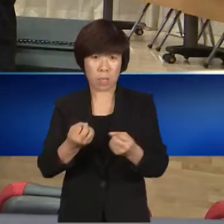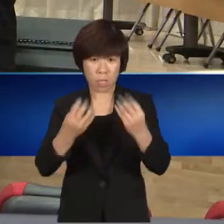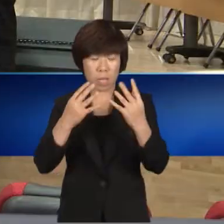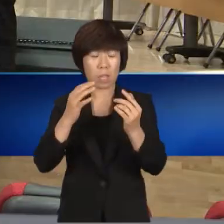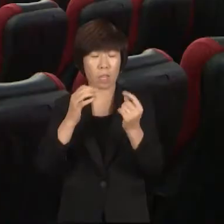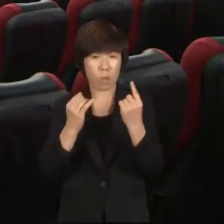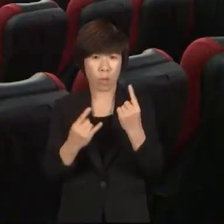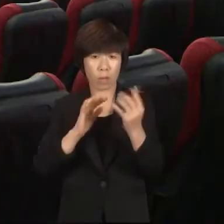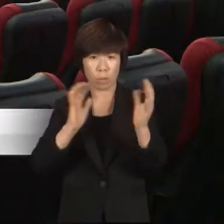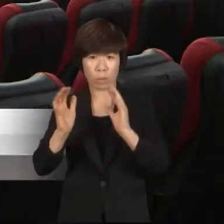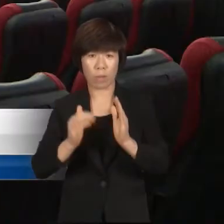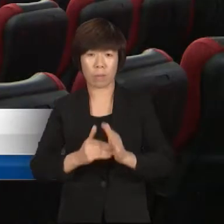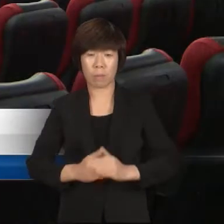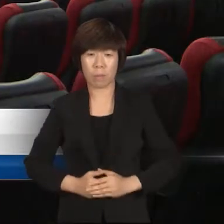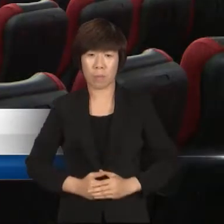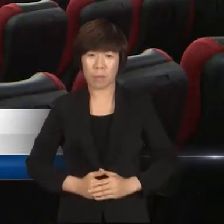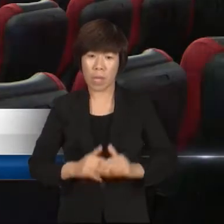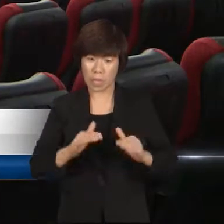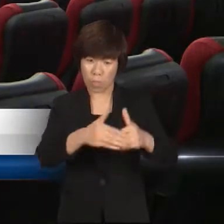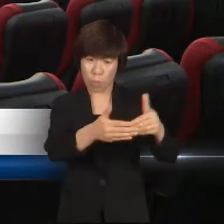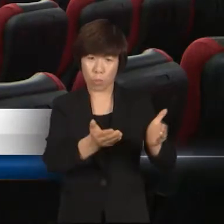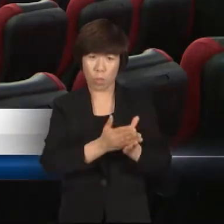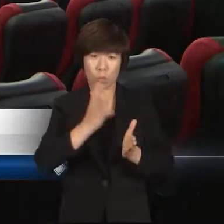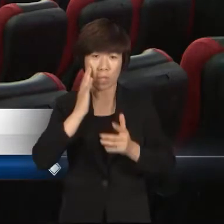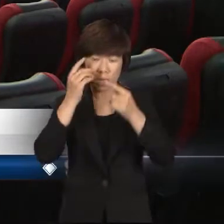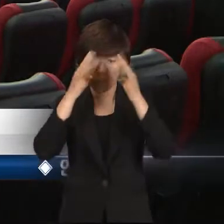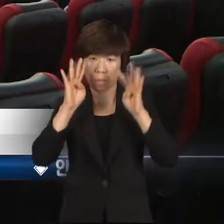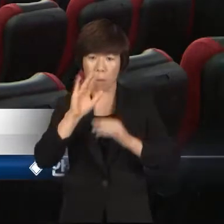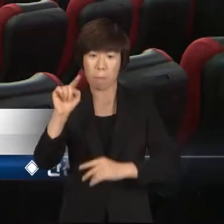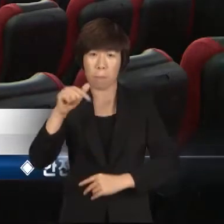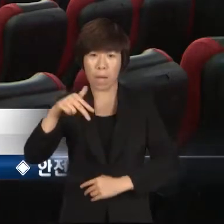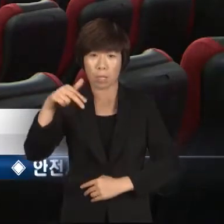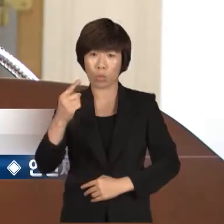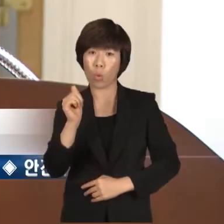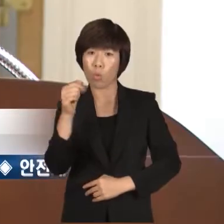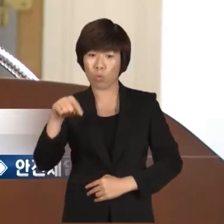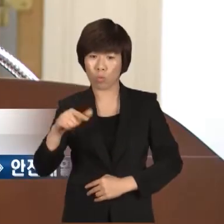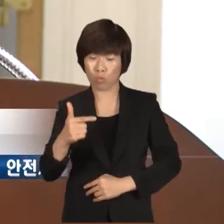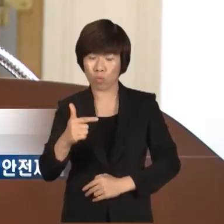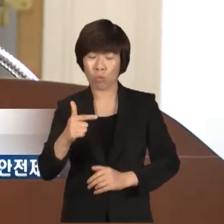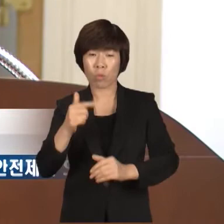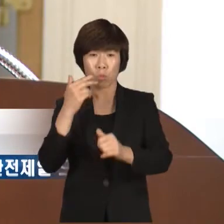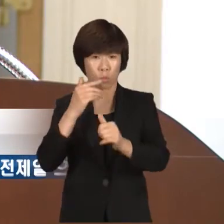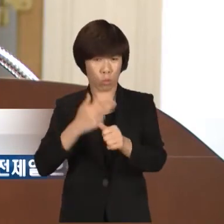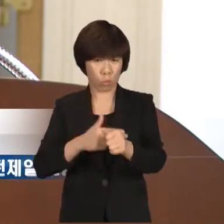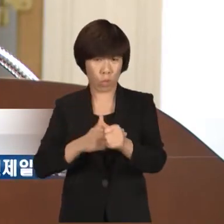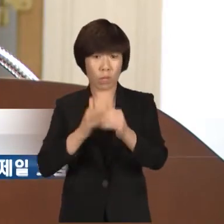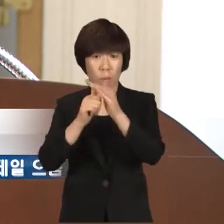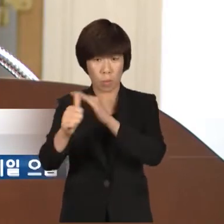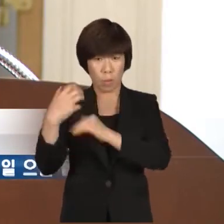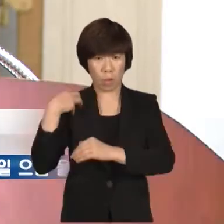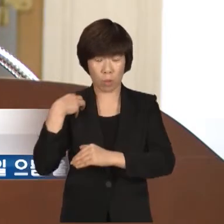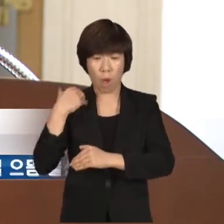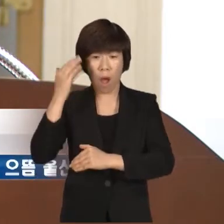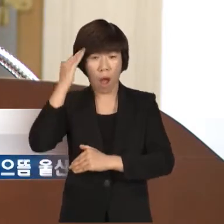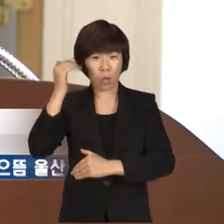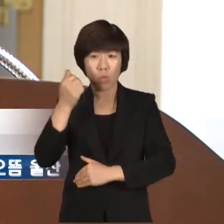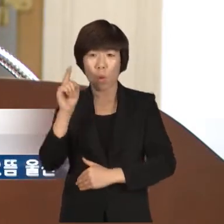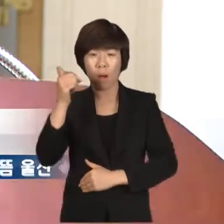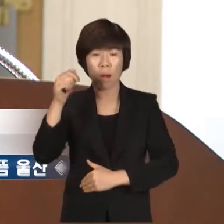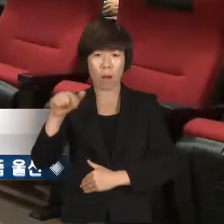개최됐습니다. 화학 네트워크 포럼은 울산대학교 박종훈 초빙 교수가 상임 대표를,